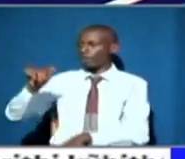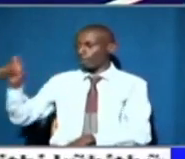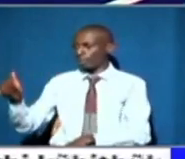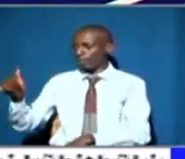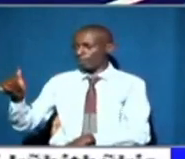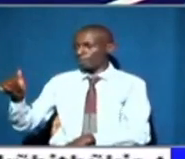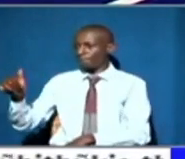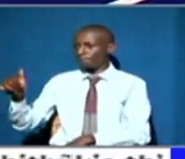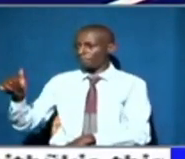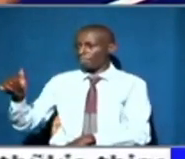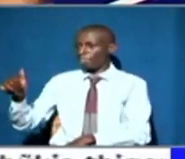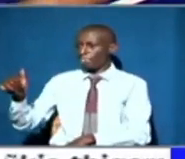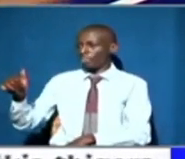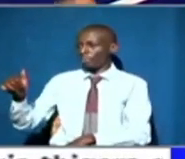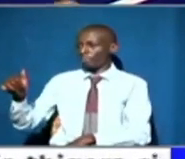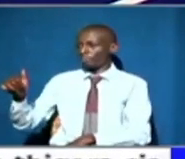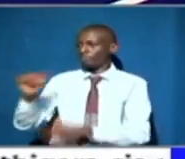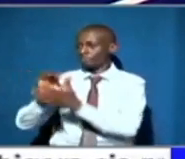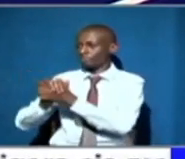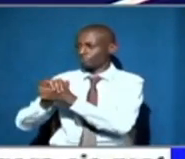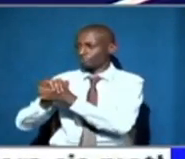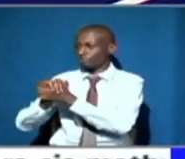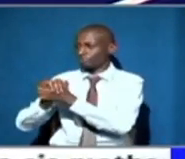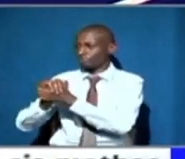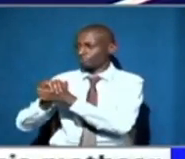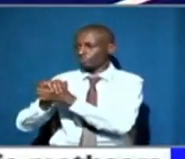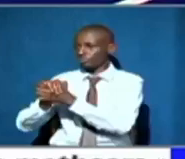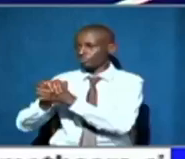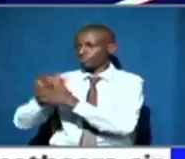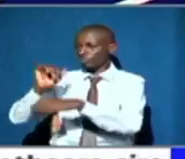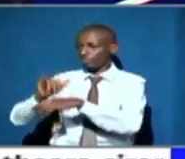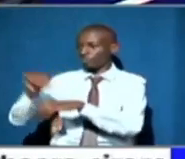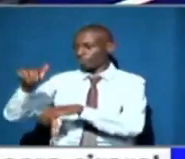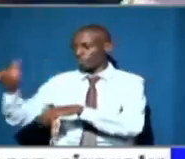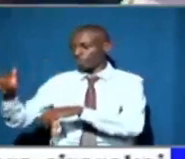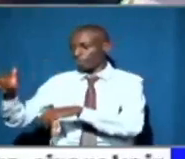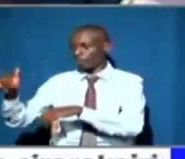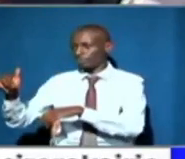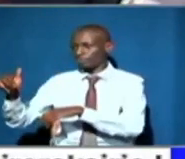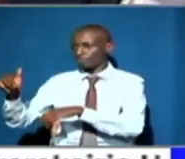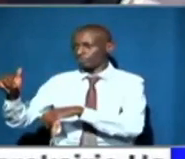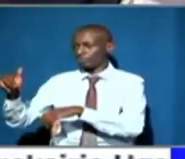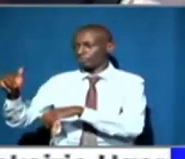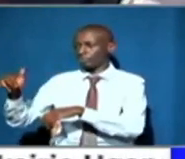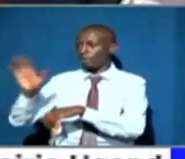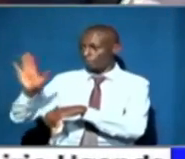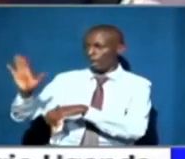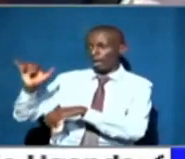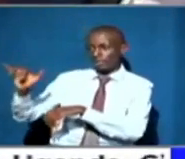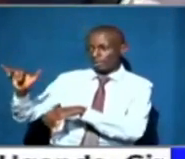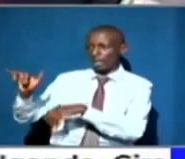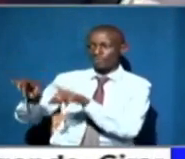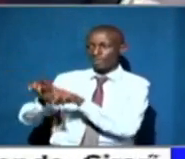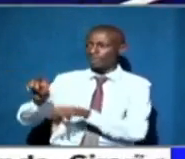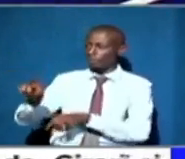ndiguthama yothe ithamaga ugatiguo na yaku no kane yane no kane yane oyo ucio ndu mwe na nigwenda